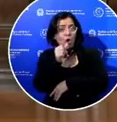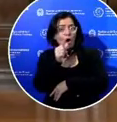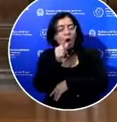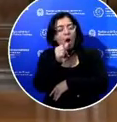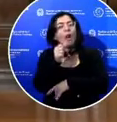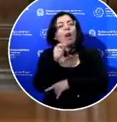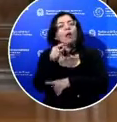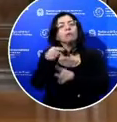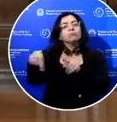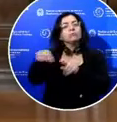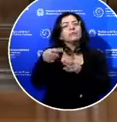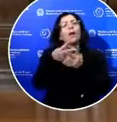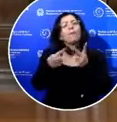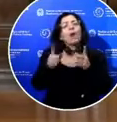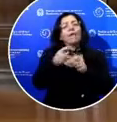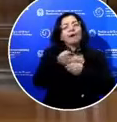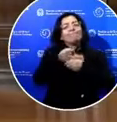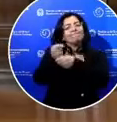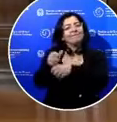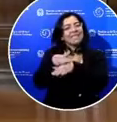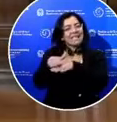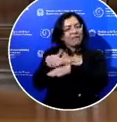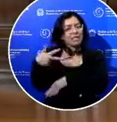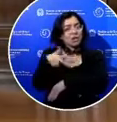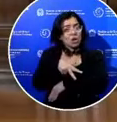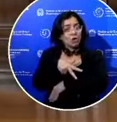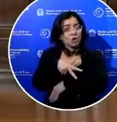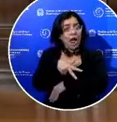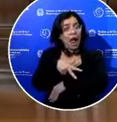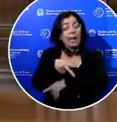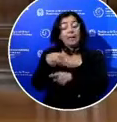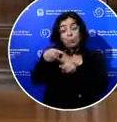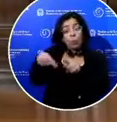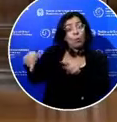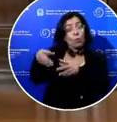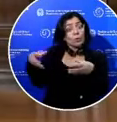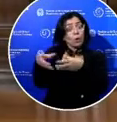stati affidati in prova ai servizi sociali. Di questi,